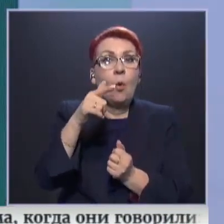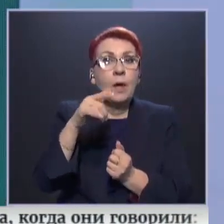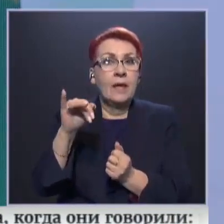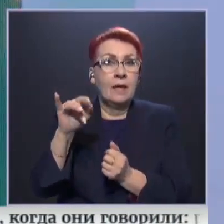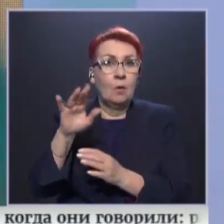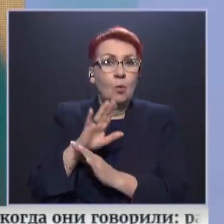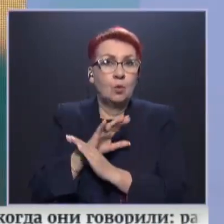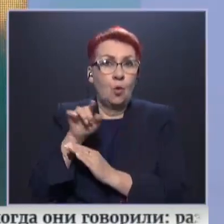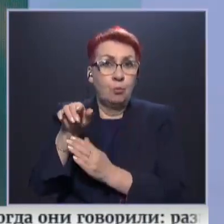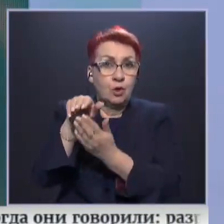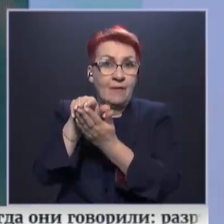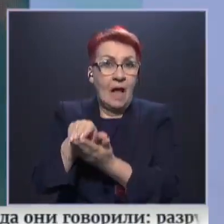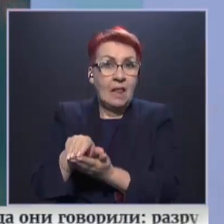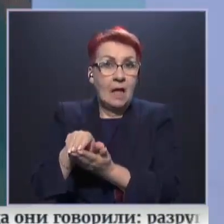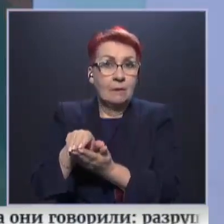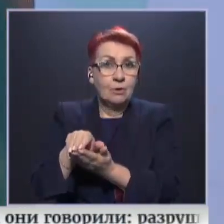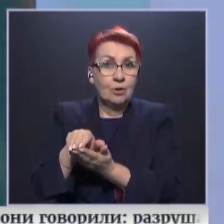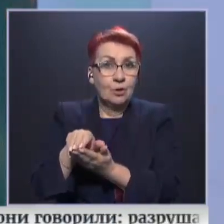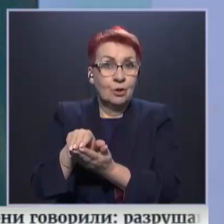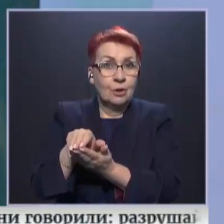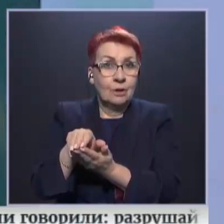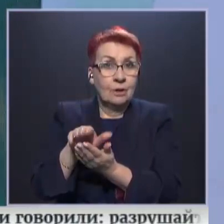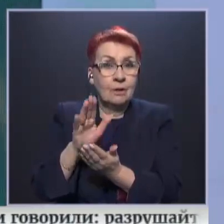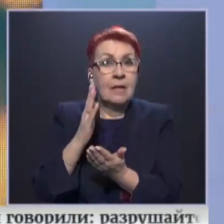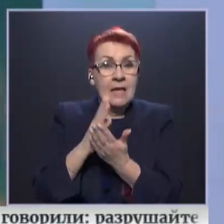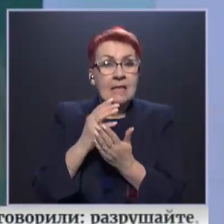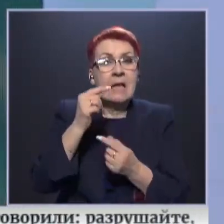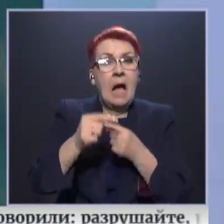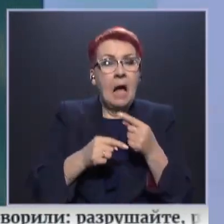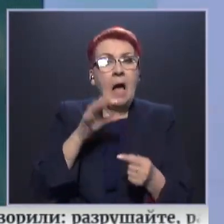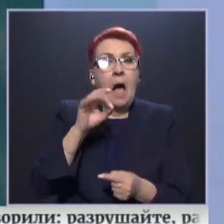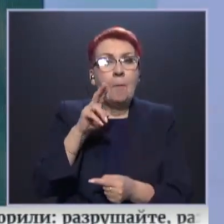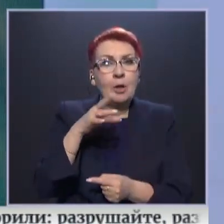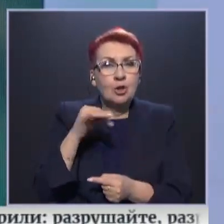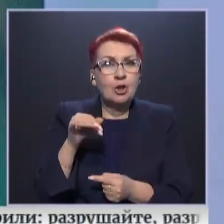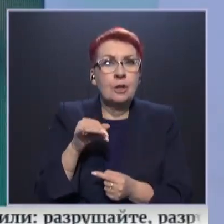Почему? Ну, есть ведь обычай еще такой, что